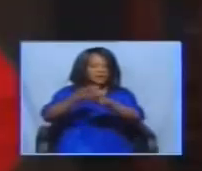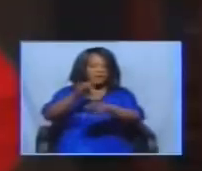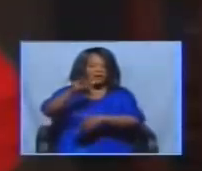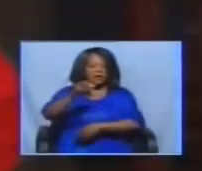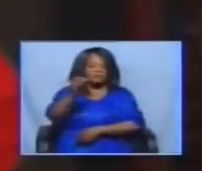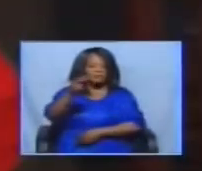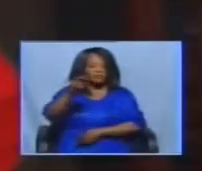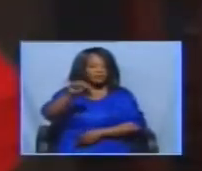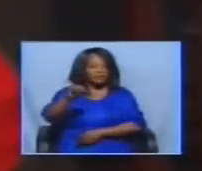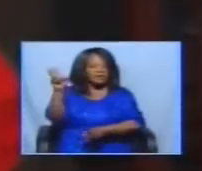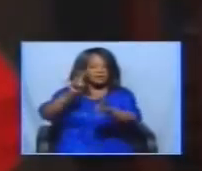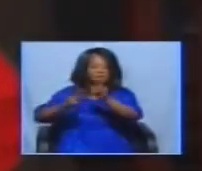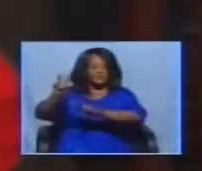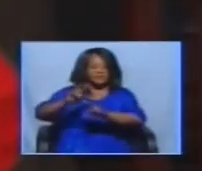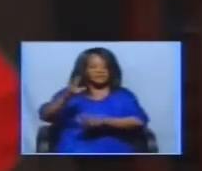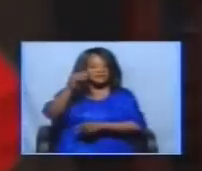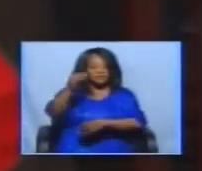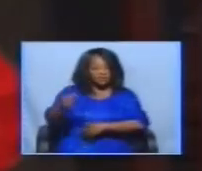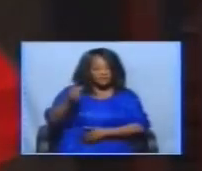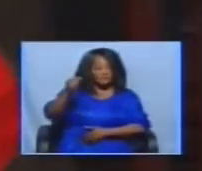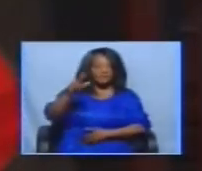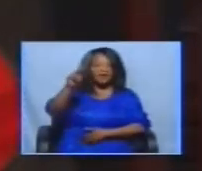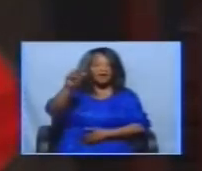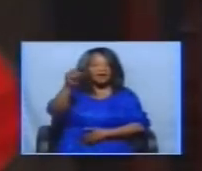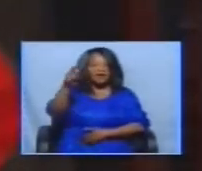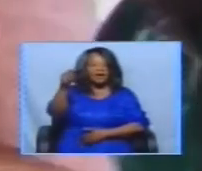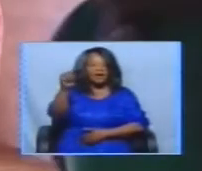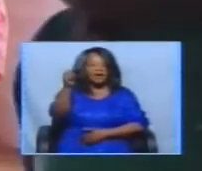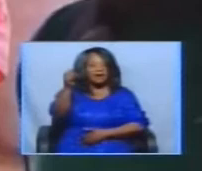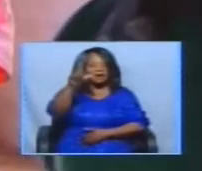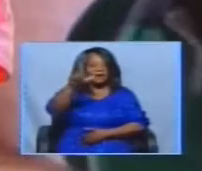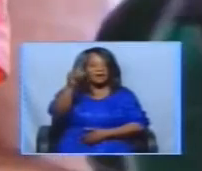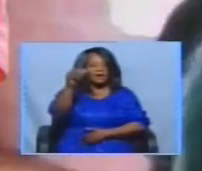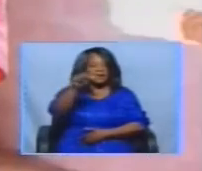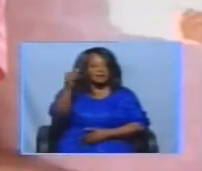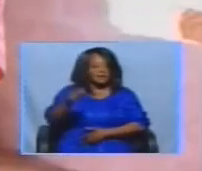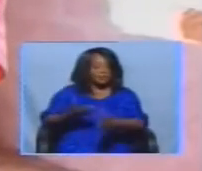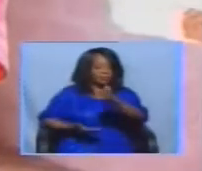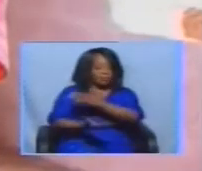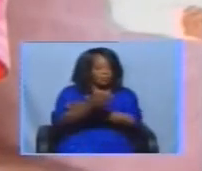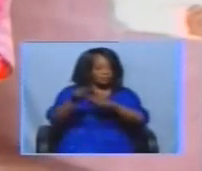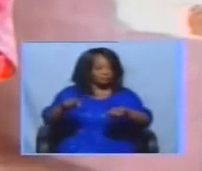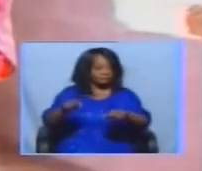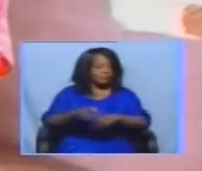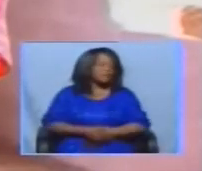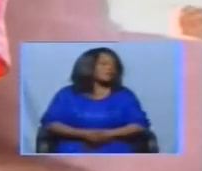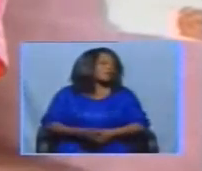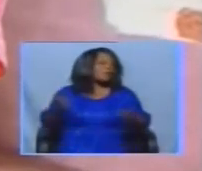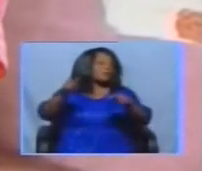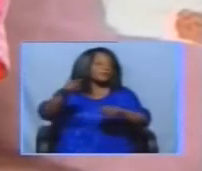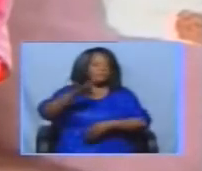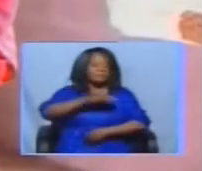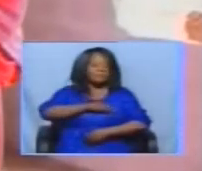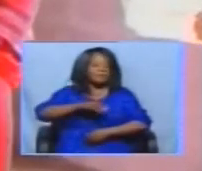a courtesy call on Chief Kalasa Lukangaba in Mansa this morning. The traditional leader wants members of parliament from